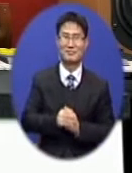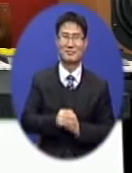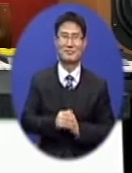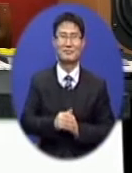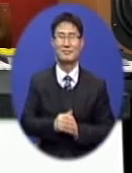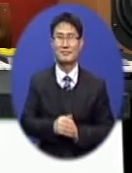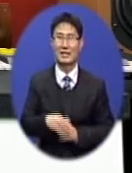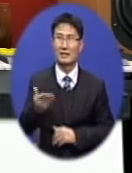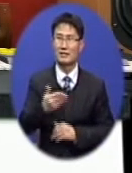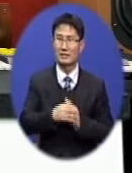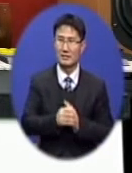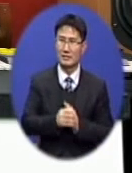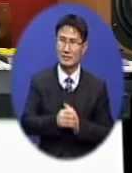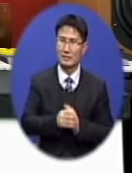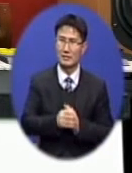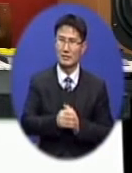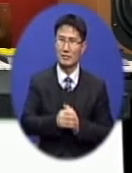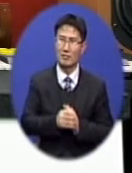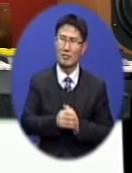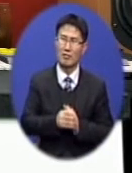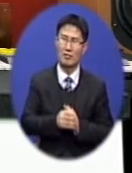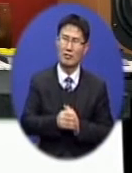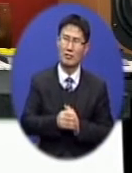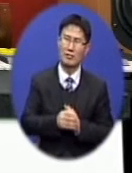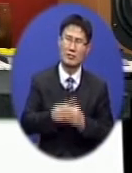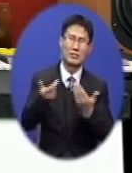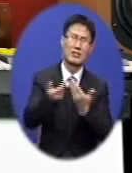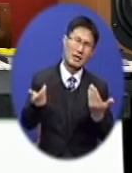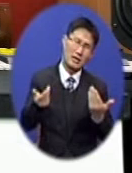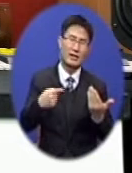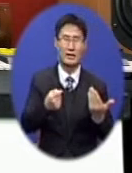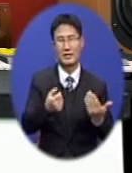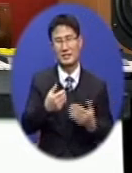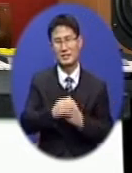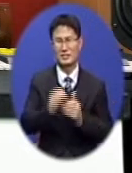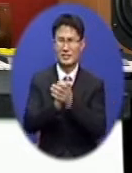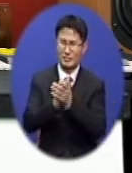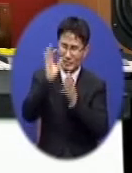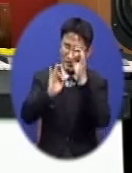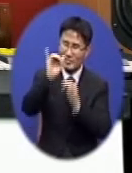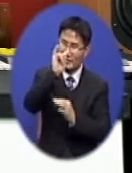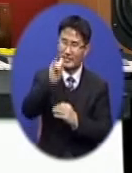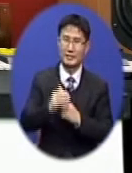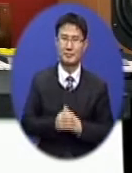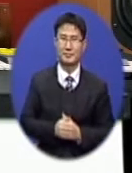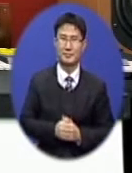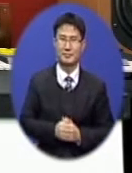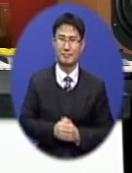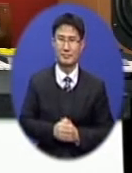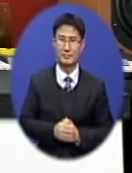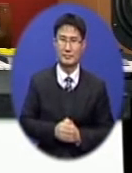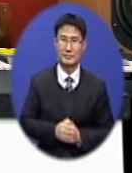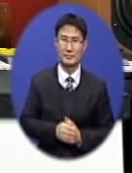근데 그분이 아니 정말 이건 네. 이상가족 맞아요. 예, 맞아요. 저거네요. 네. 애타게 그래요. 친구를 찾고 있습니다. 예.